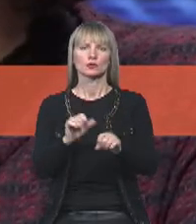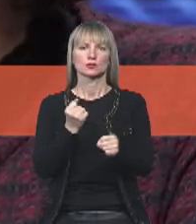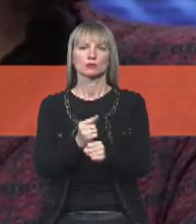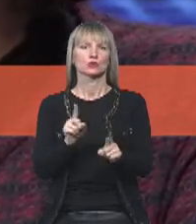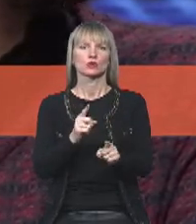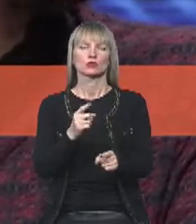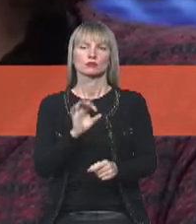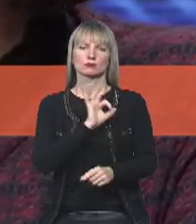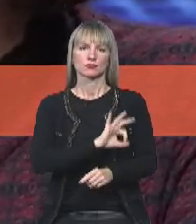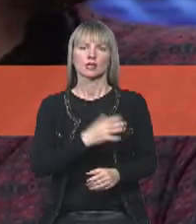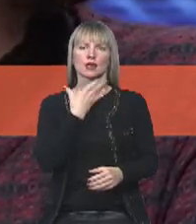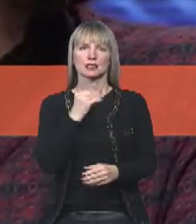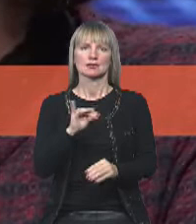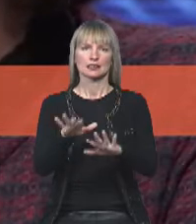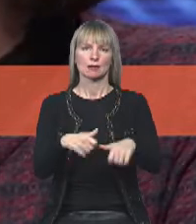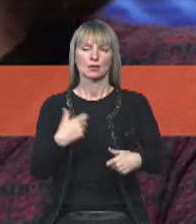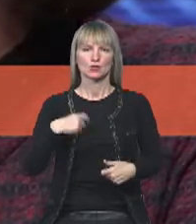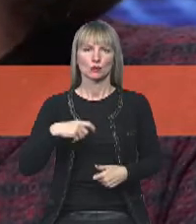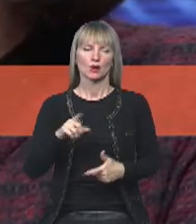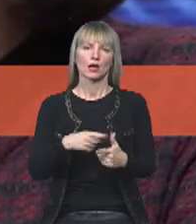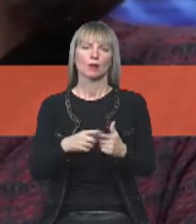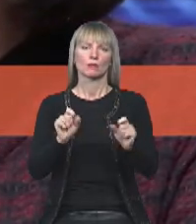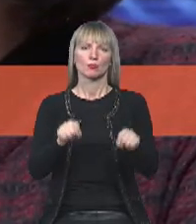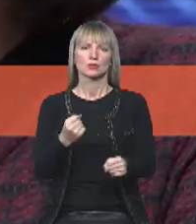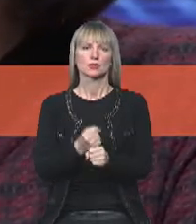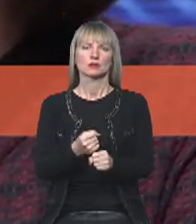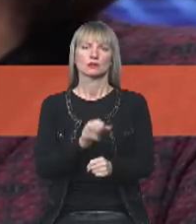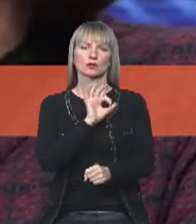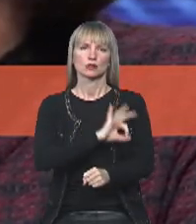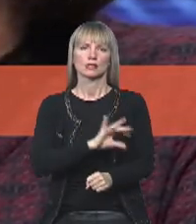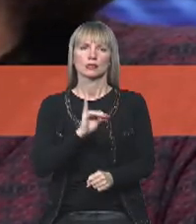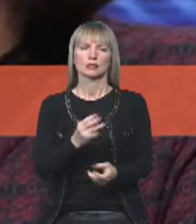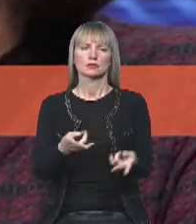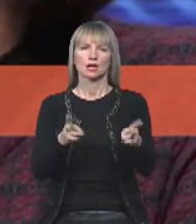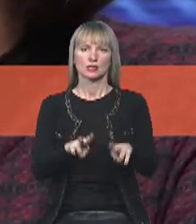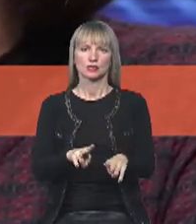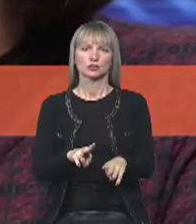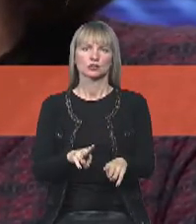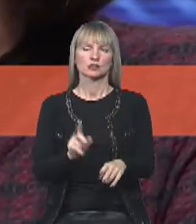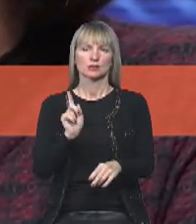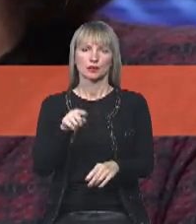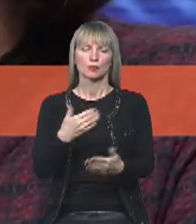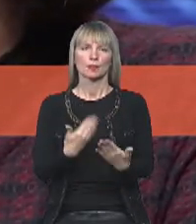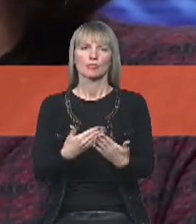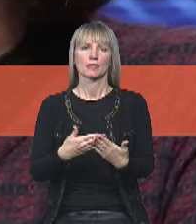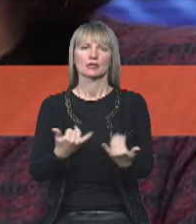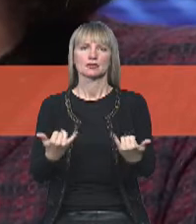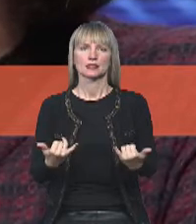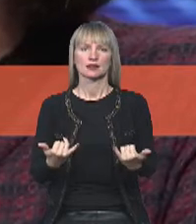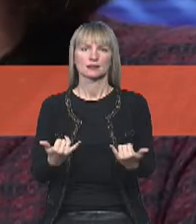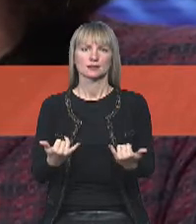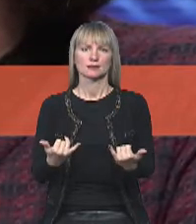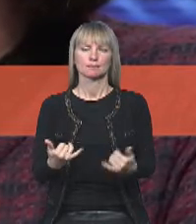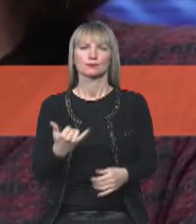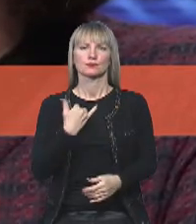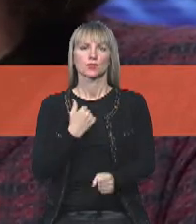корисне, красиве і забрати з собою, або можете зробити корисне і залишити так. Наприклад, зараз ми у